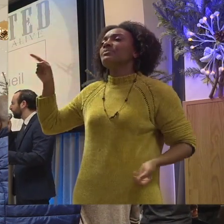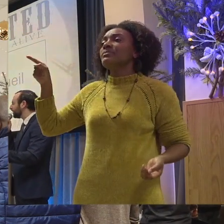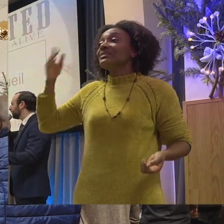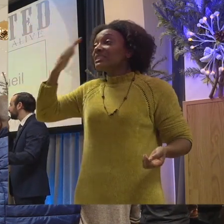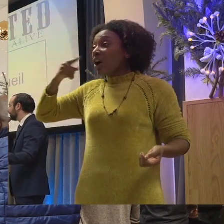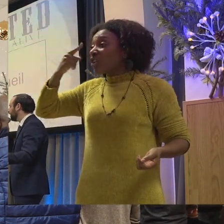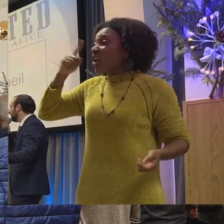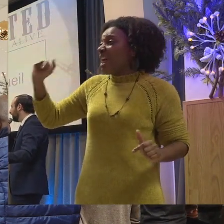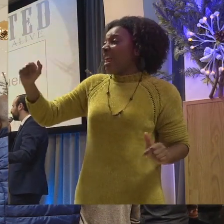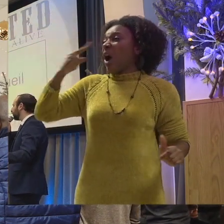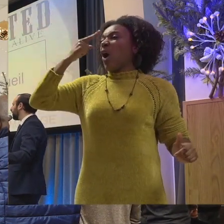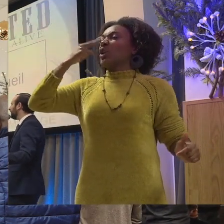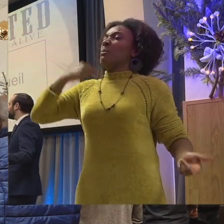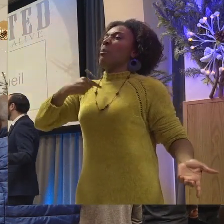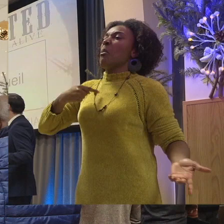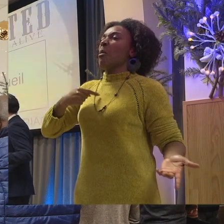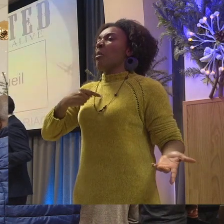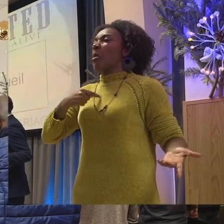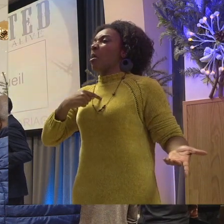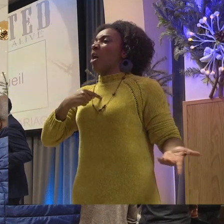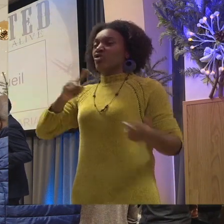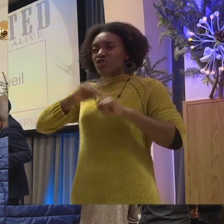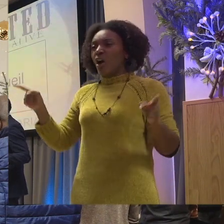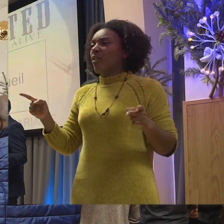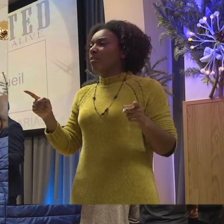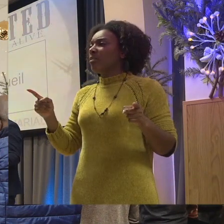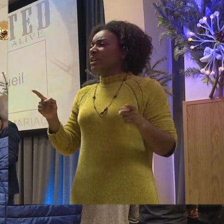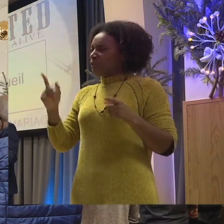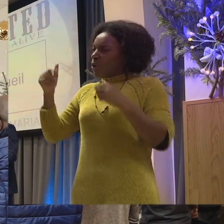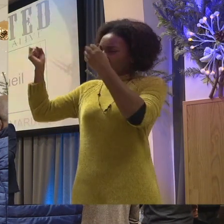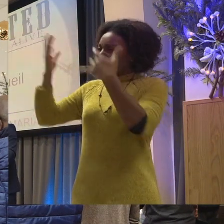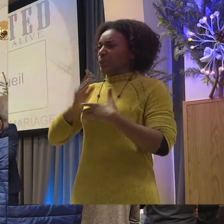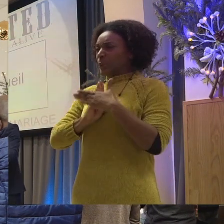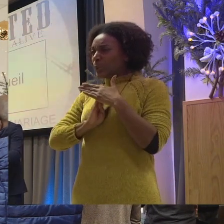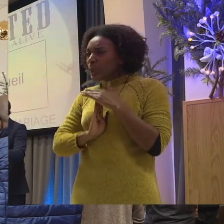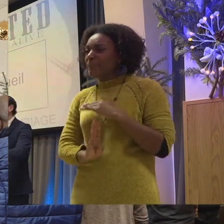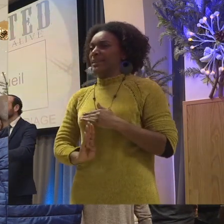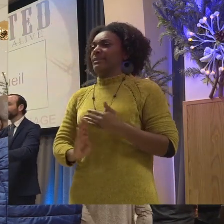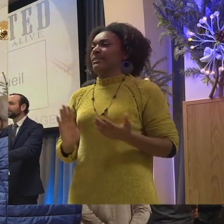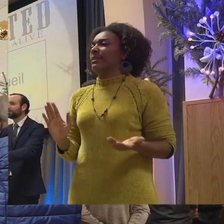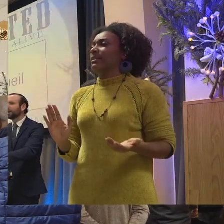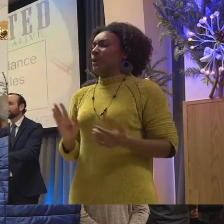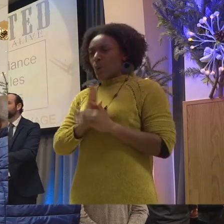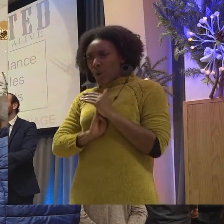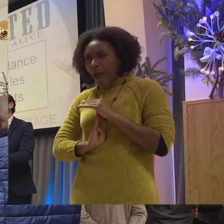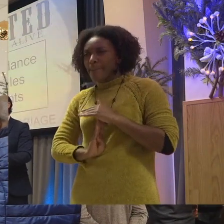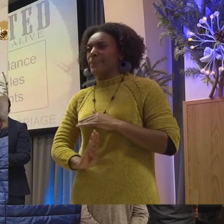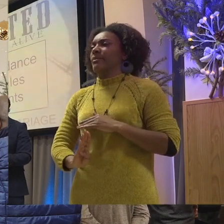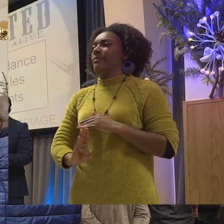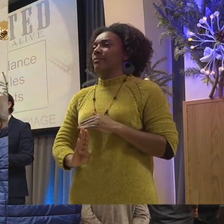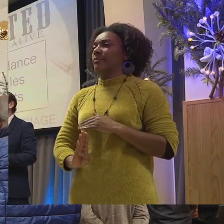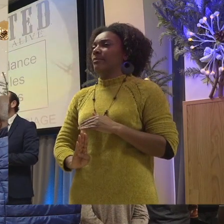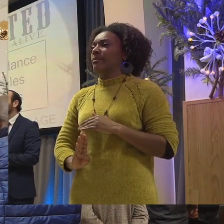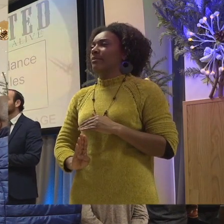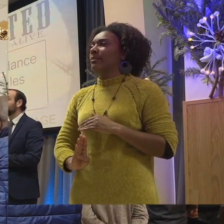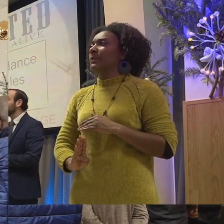l'orgueil ce matin, mon Dieu, je te prie afin qu'il y ait des sentiments d'humilité qui remplissent ce mari ou cette femme, mon Dieu, dans son mariage, alléluia.